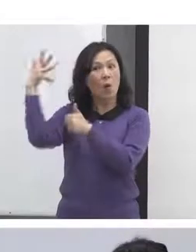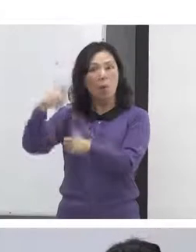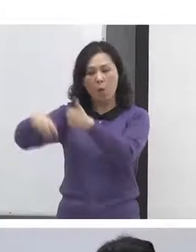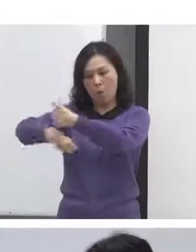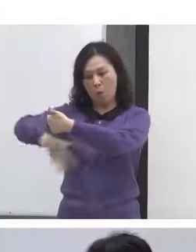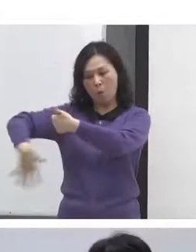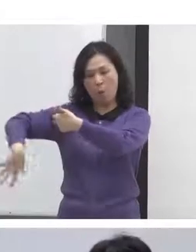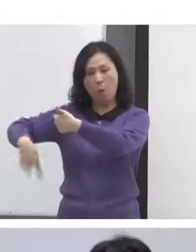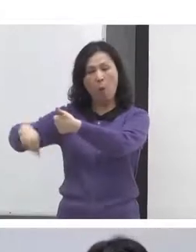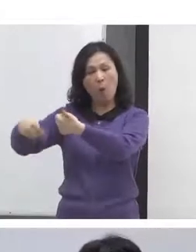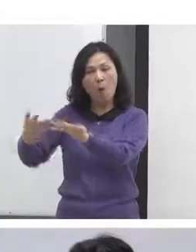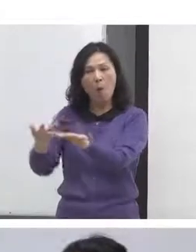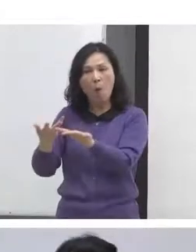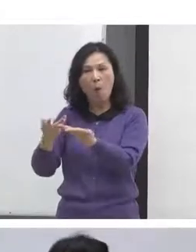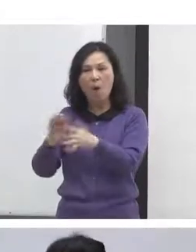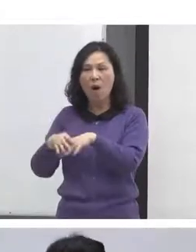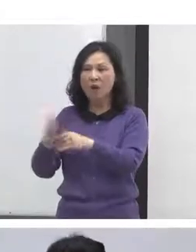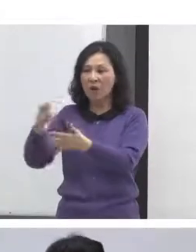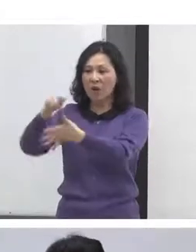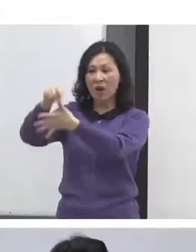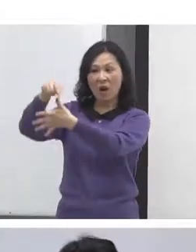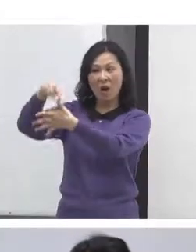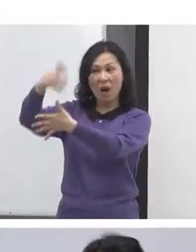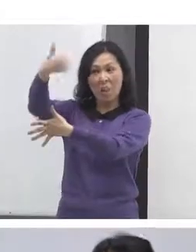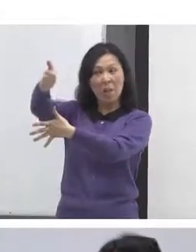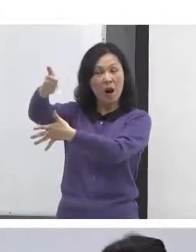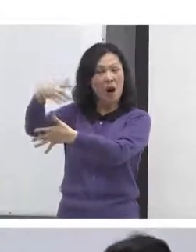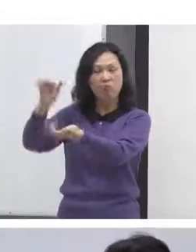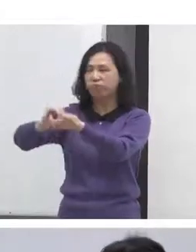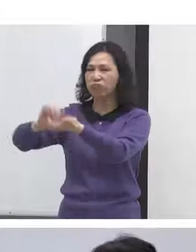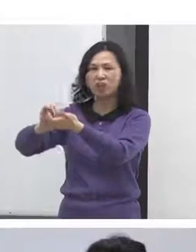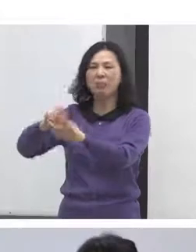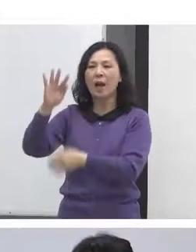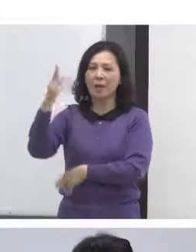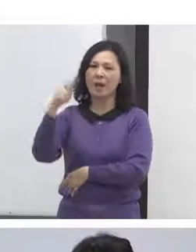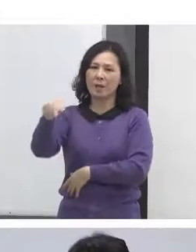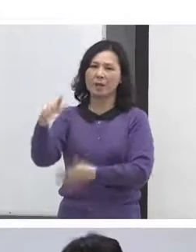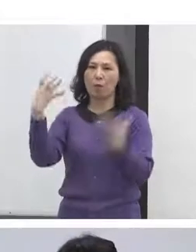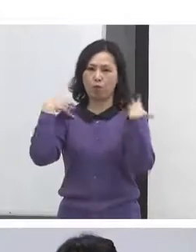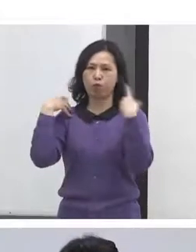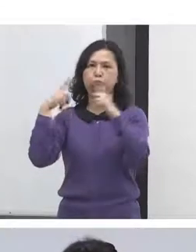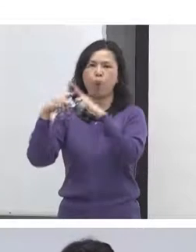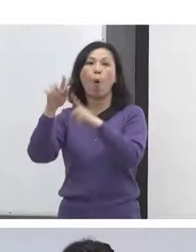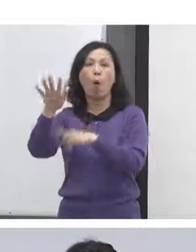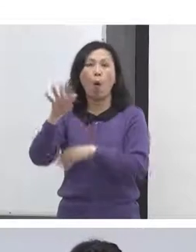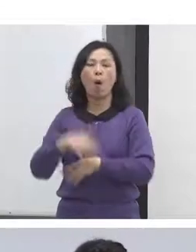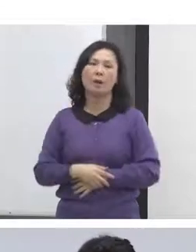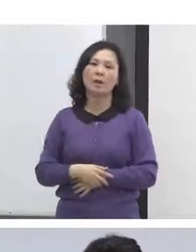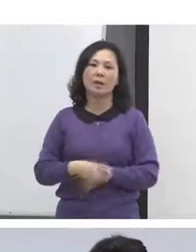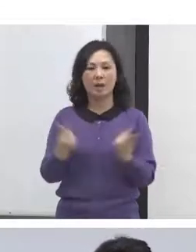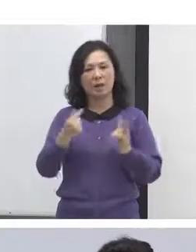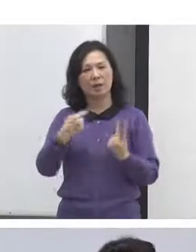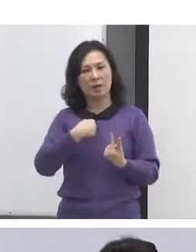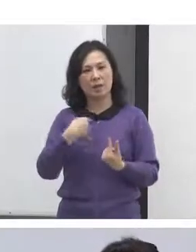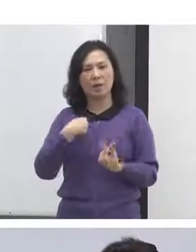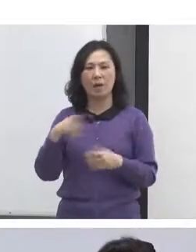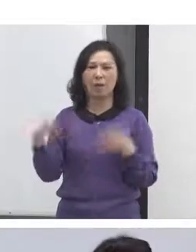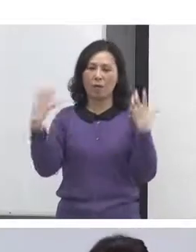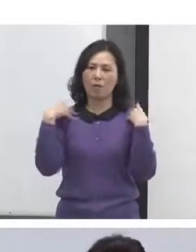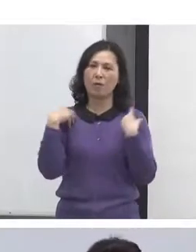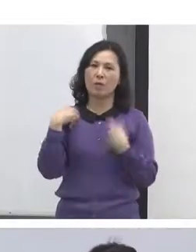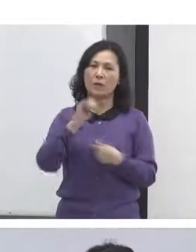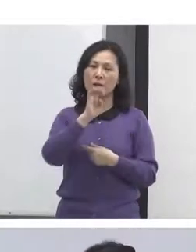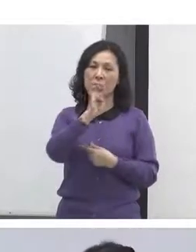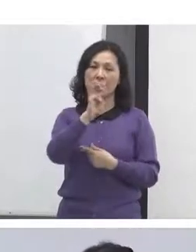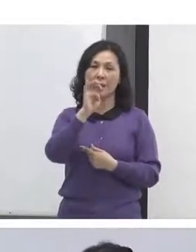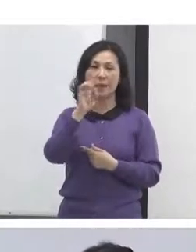西，传统的组织未必要是上面的人哦，可是他可能会有个窗口嘛。好，来，这个我是台全会负责 EID 的人，但是我要找